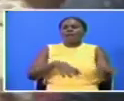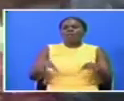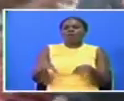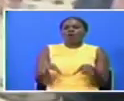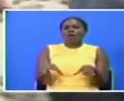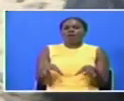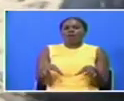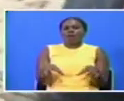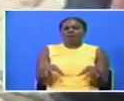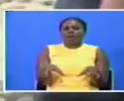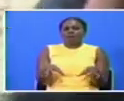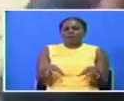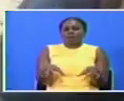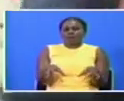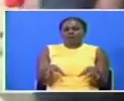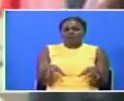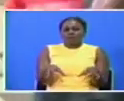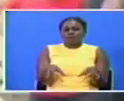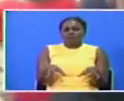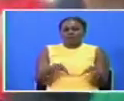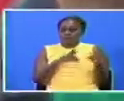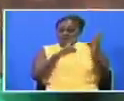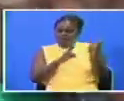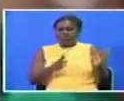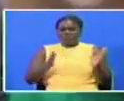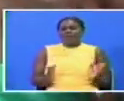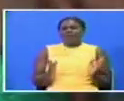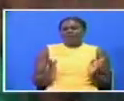Mark na Maswa, KTN.